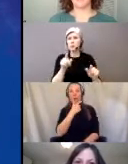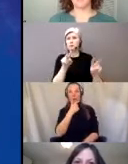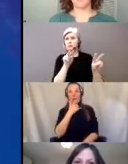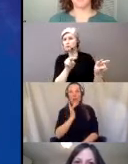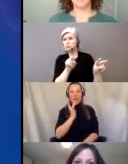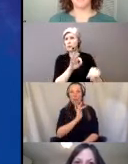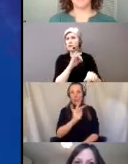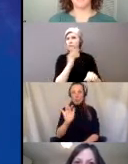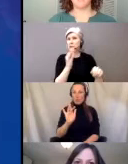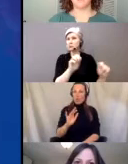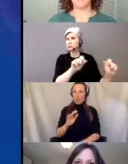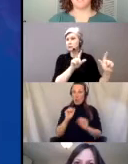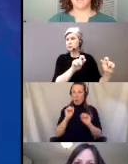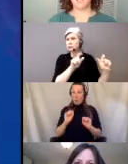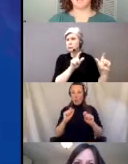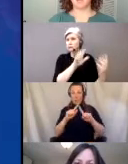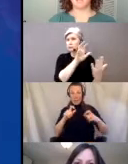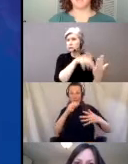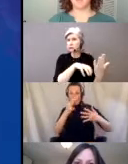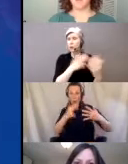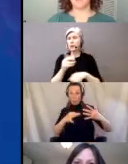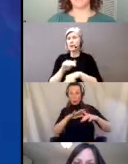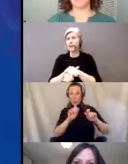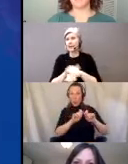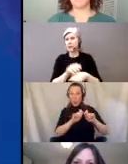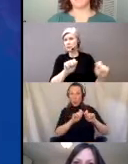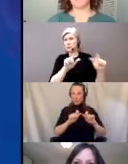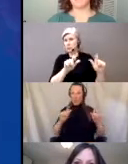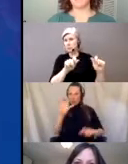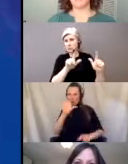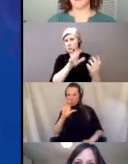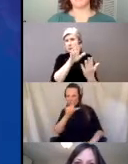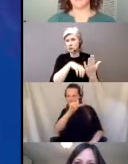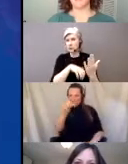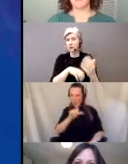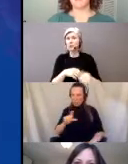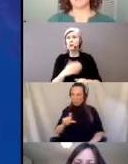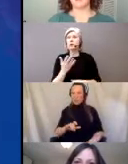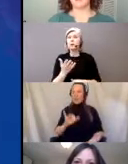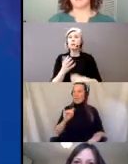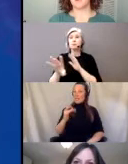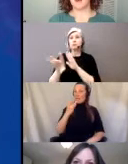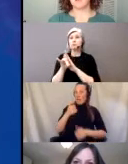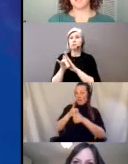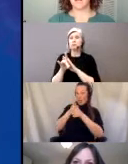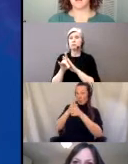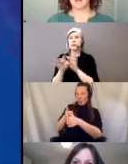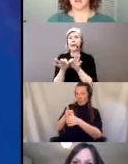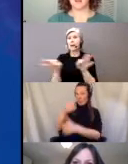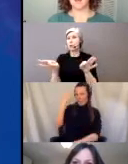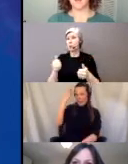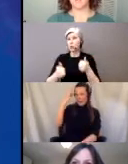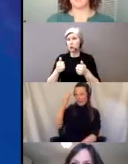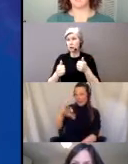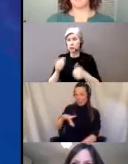sur Zoom que vous avez des options d'affichage des boutons. Pour suivre la présentation en français, choisissez moi-même, Chantal de la